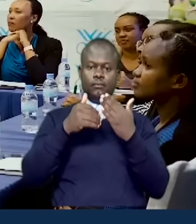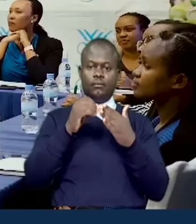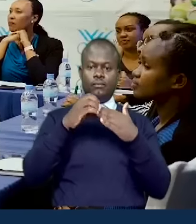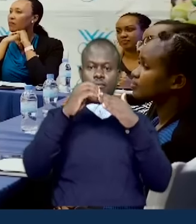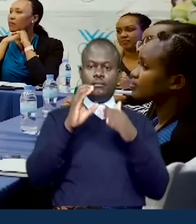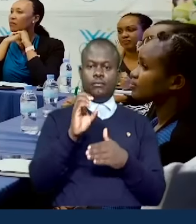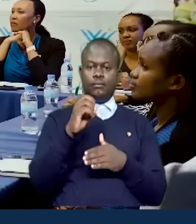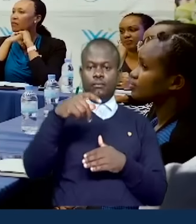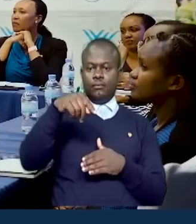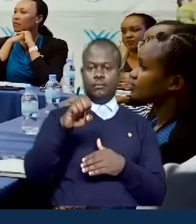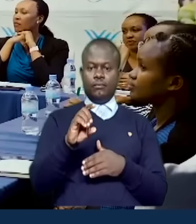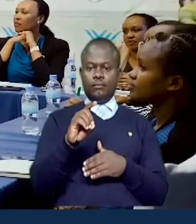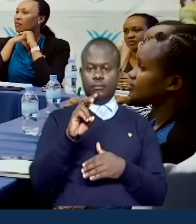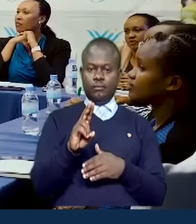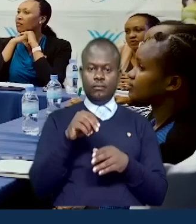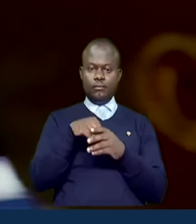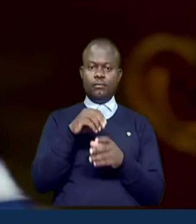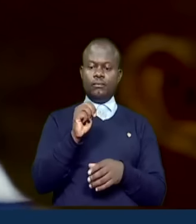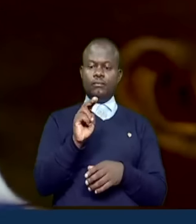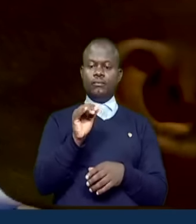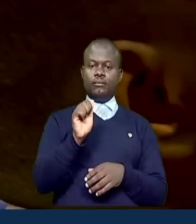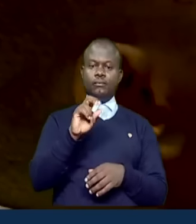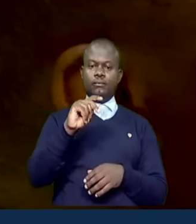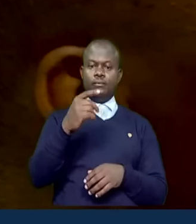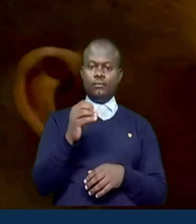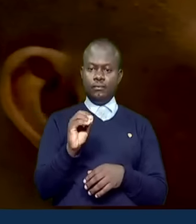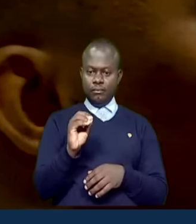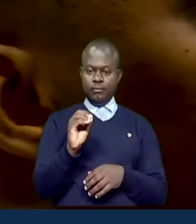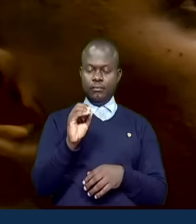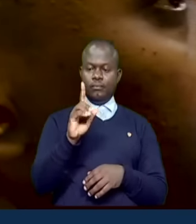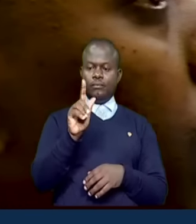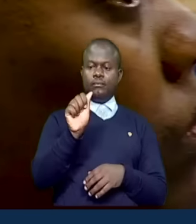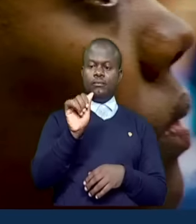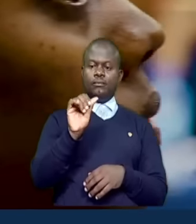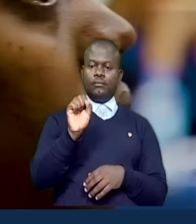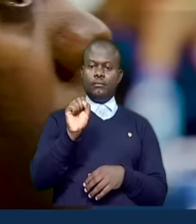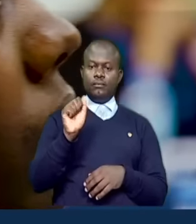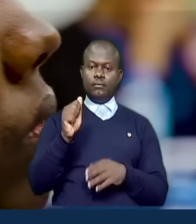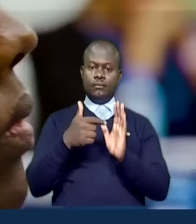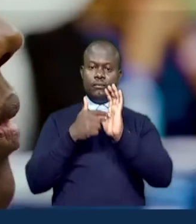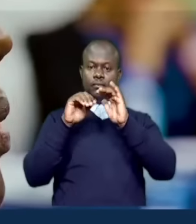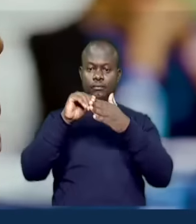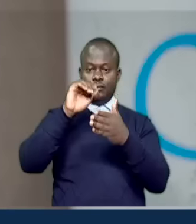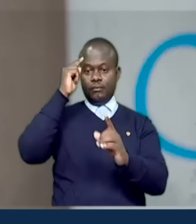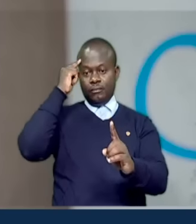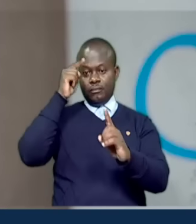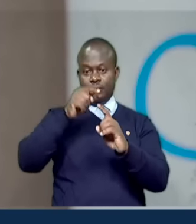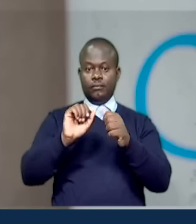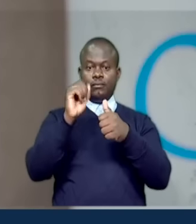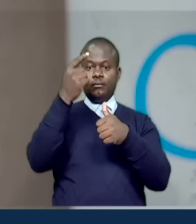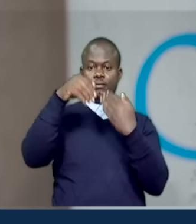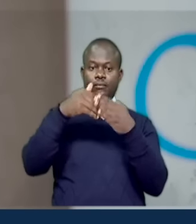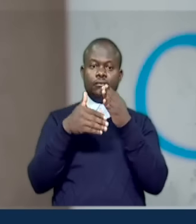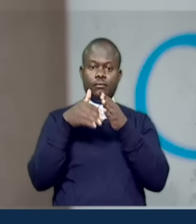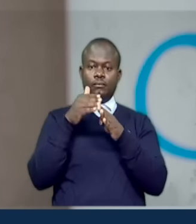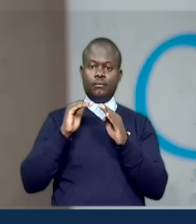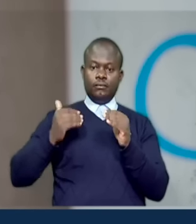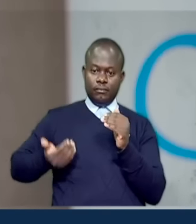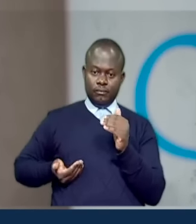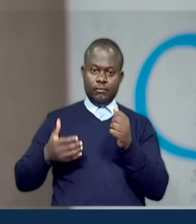COPEDU Muyango Laisa yagaragaje ko bafite intego y'uko iki kigo kiba ku isonga mu kubakira